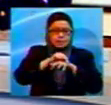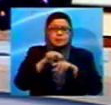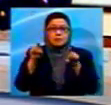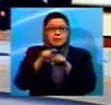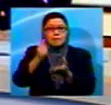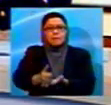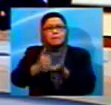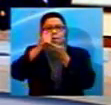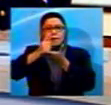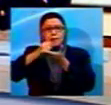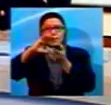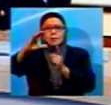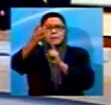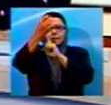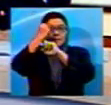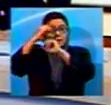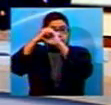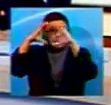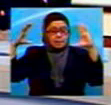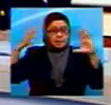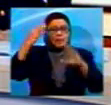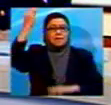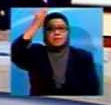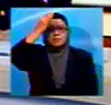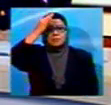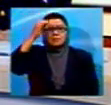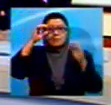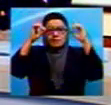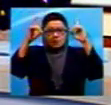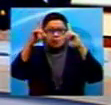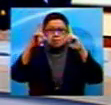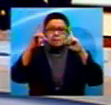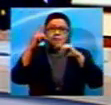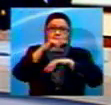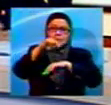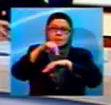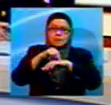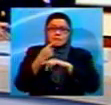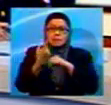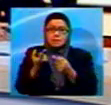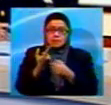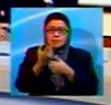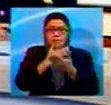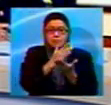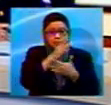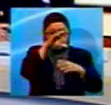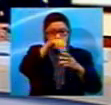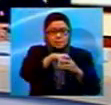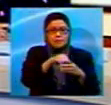aspirasi falsafah pendidikan kebangsaan demikian objek galariulum yang masuk tahun k